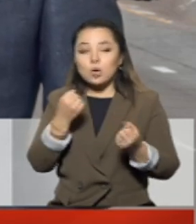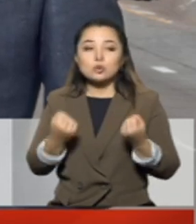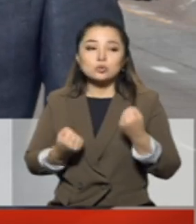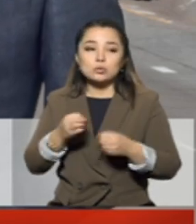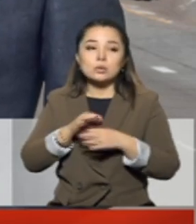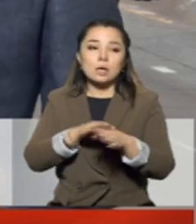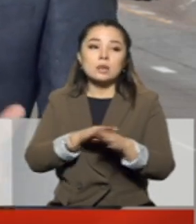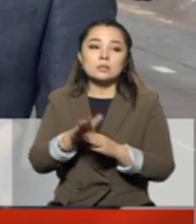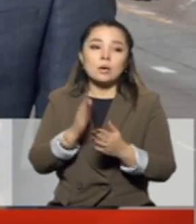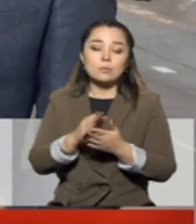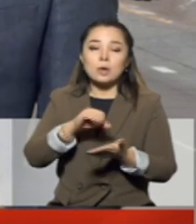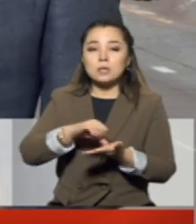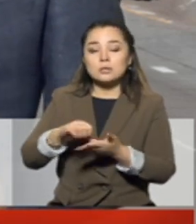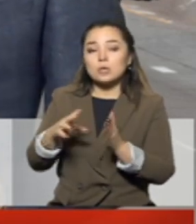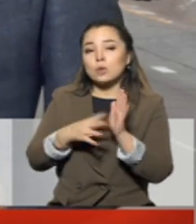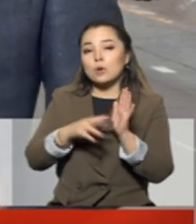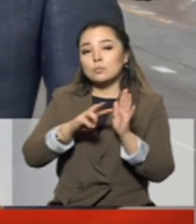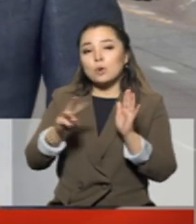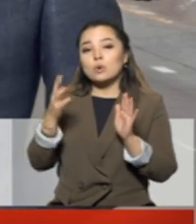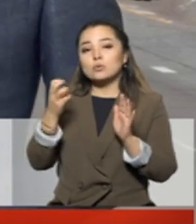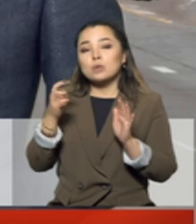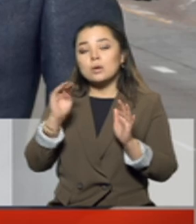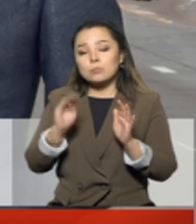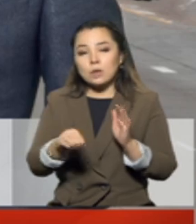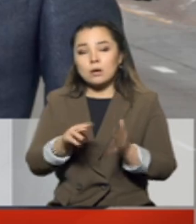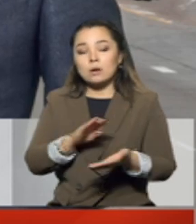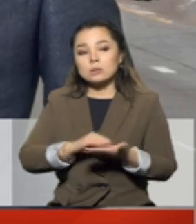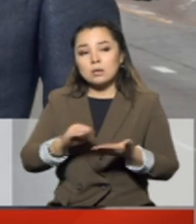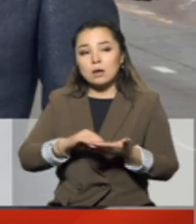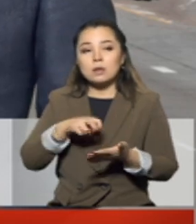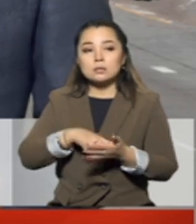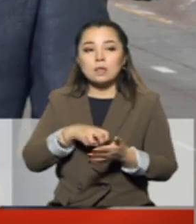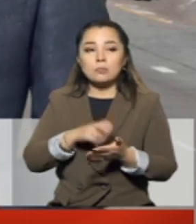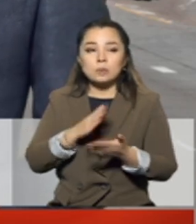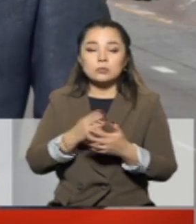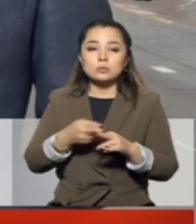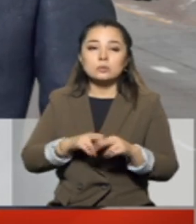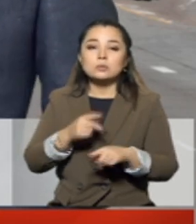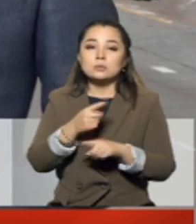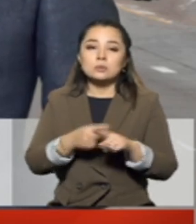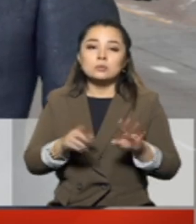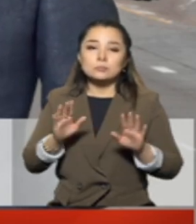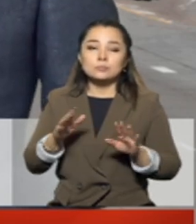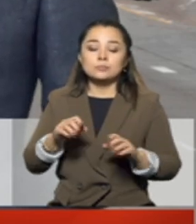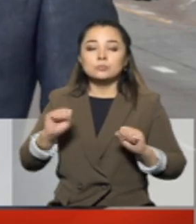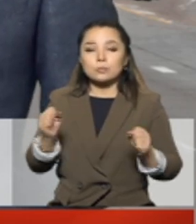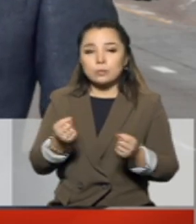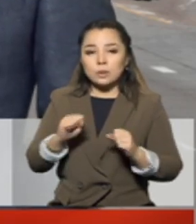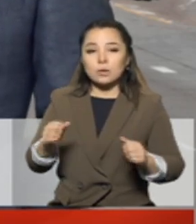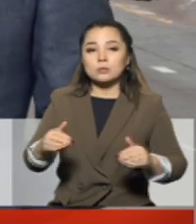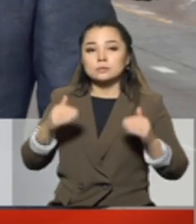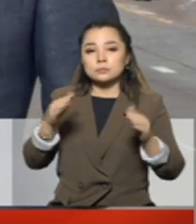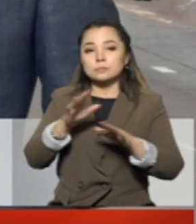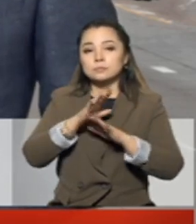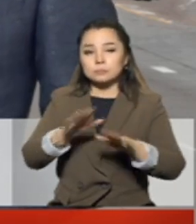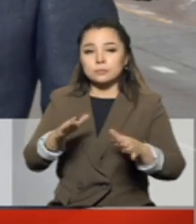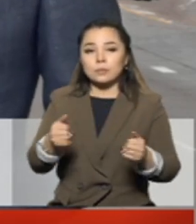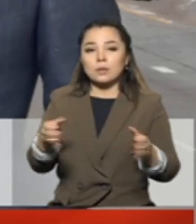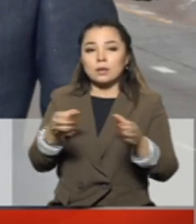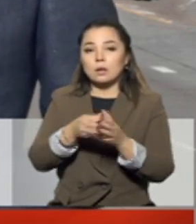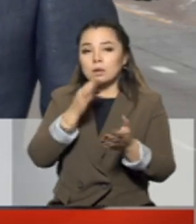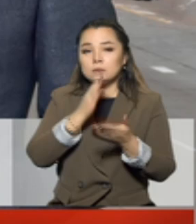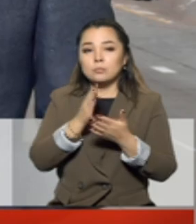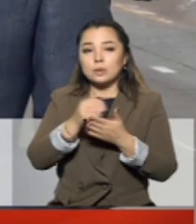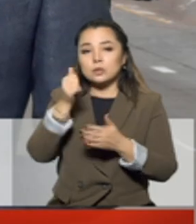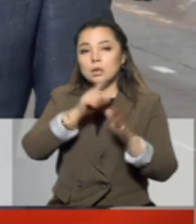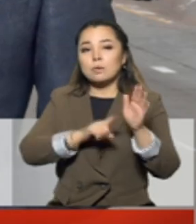жүргізушілерге қатысты 9 миллион 300 мың хаттама толтырылыпты. Соның тең жартысы жылдамдық шегін ескермей жүйткігендер екен.